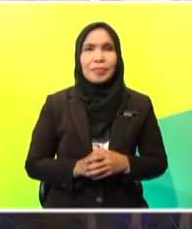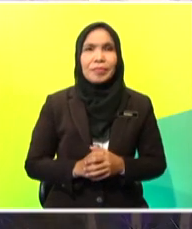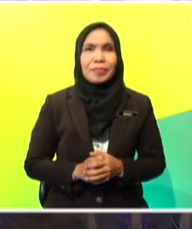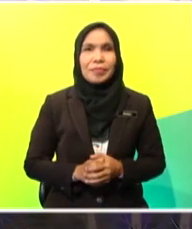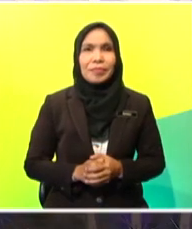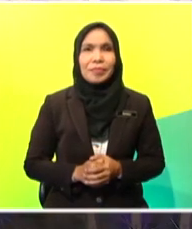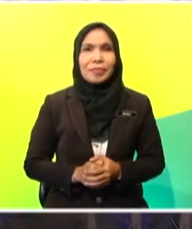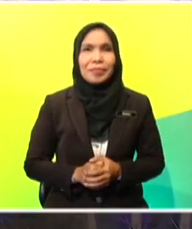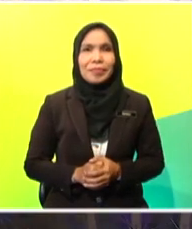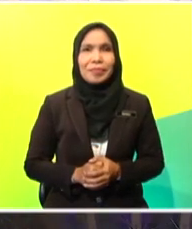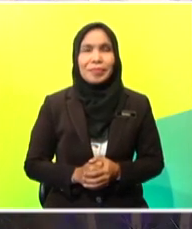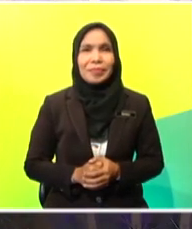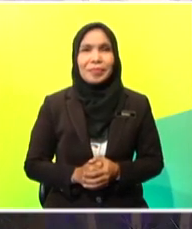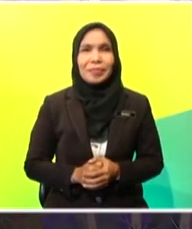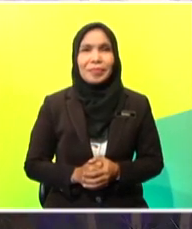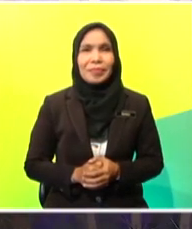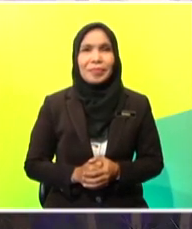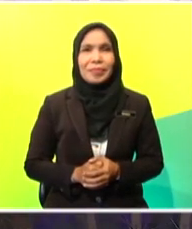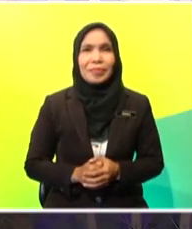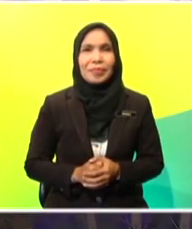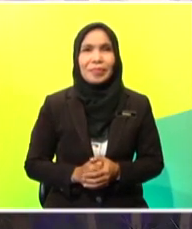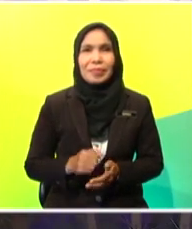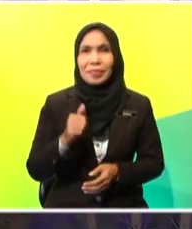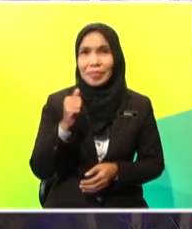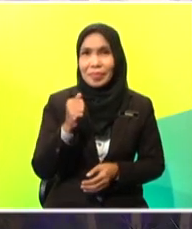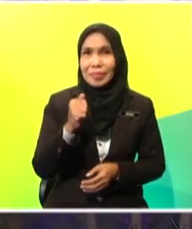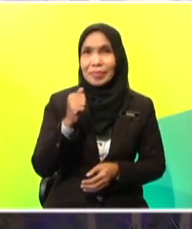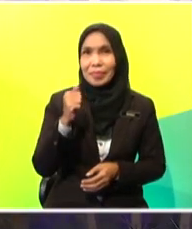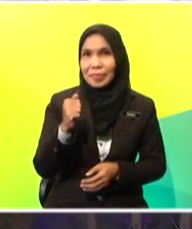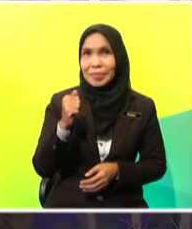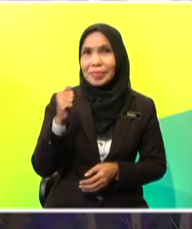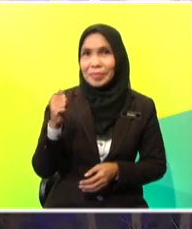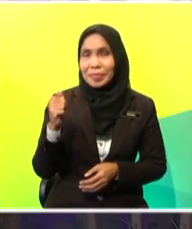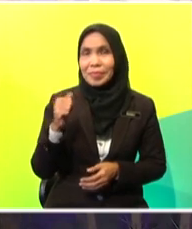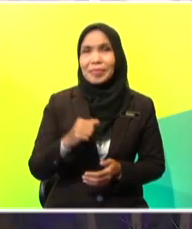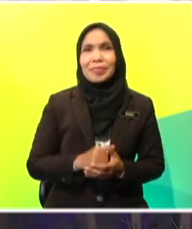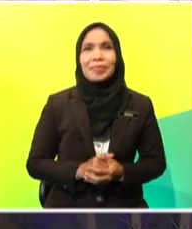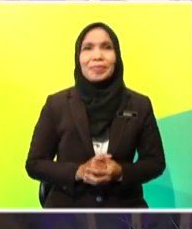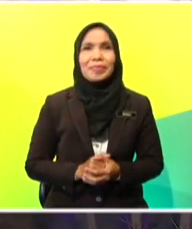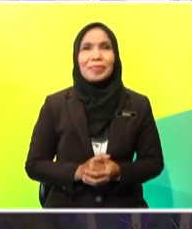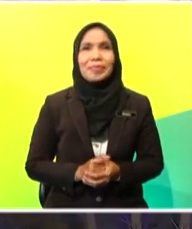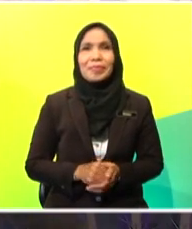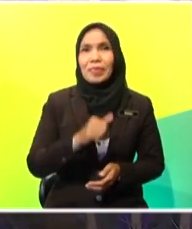woah Ih kan i-iii Ayang